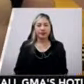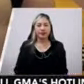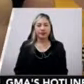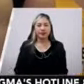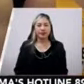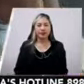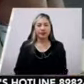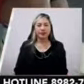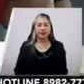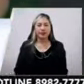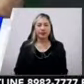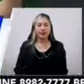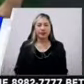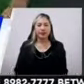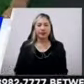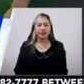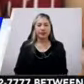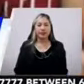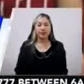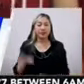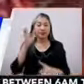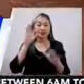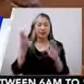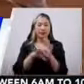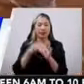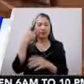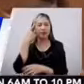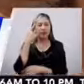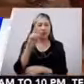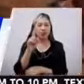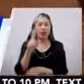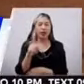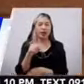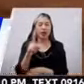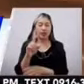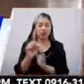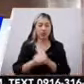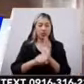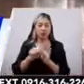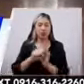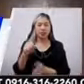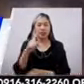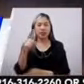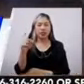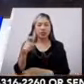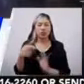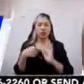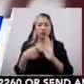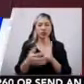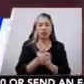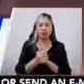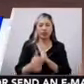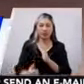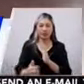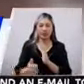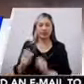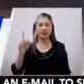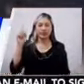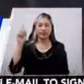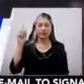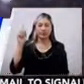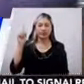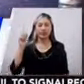Sa pictorial pa lang para sa Centennial Season, nagpakitang gilas na sa kanilang pambihirang basketball skills ang